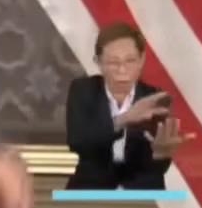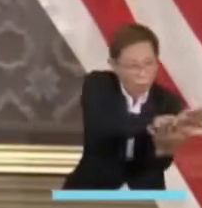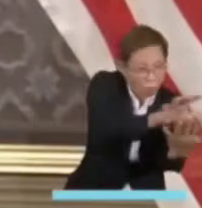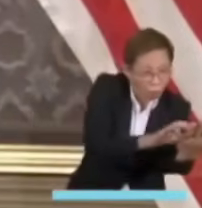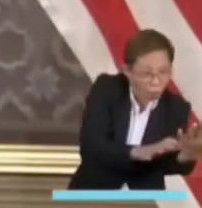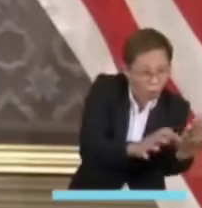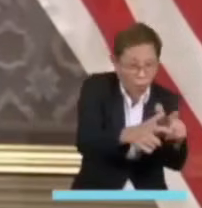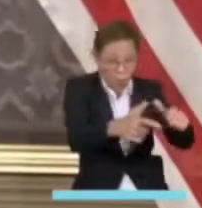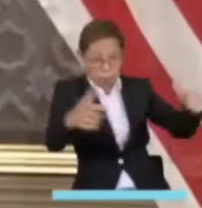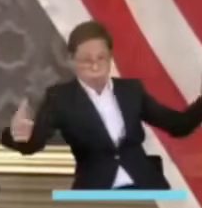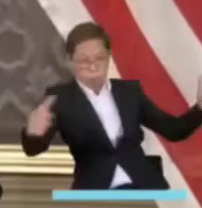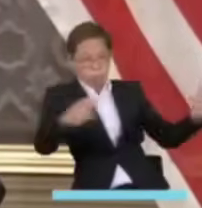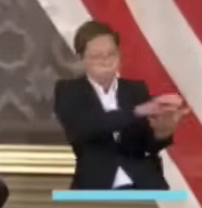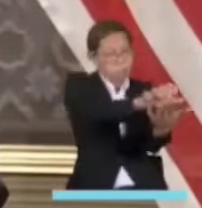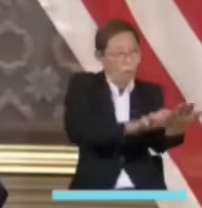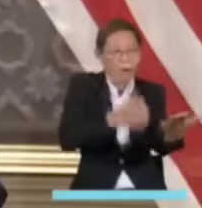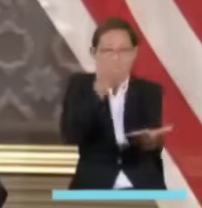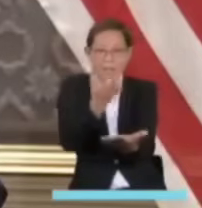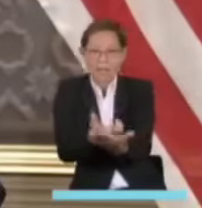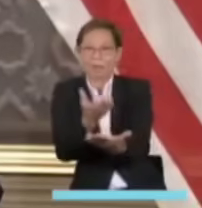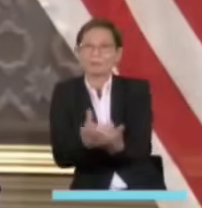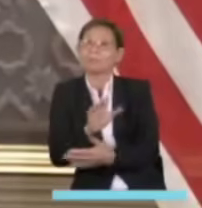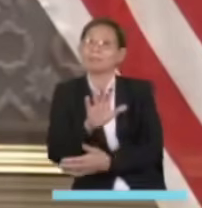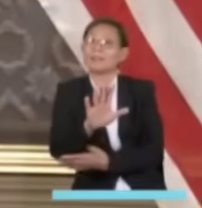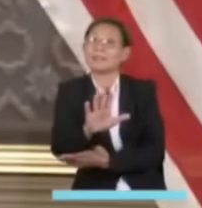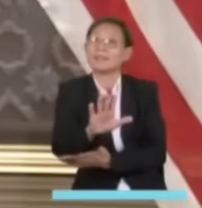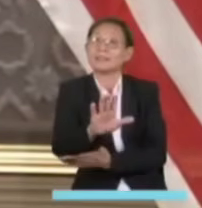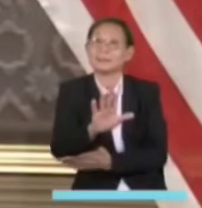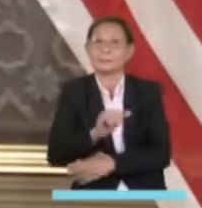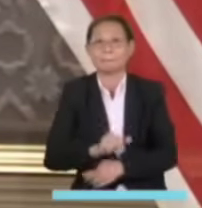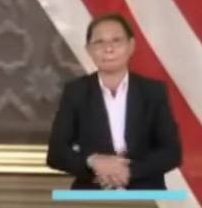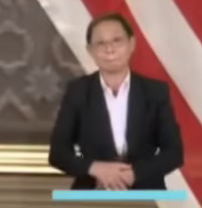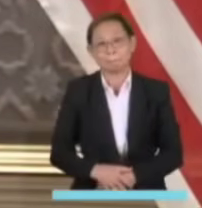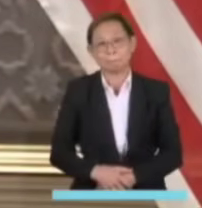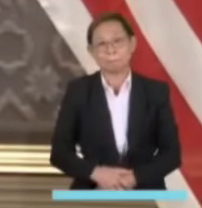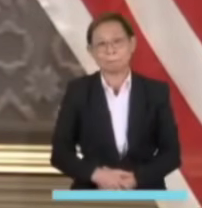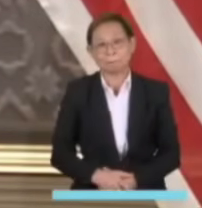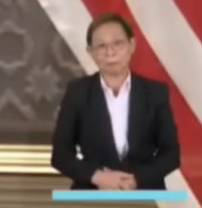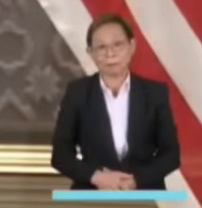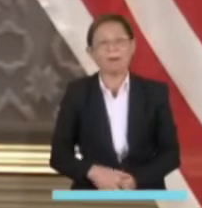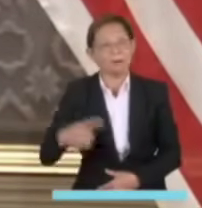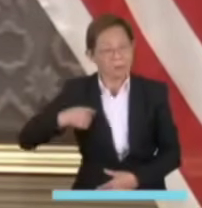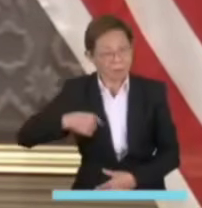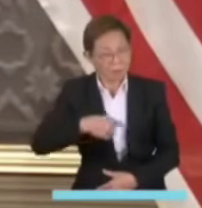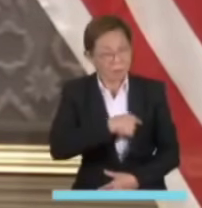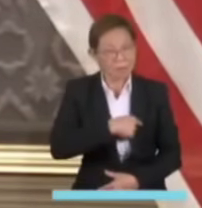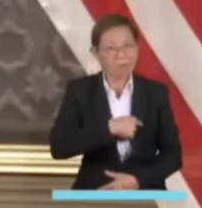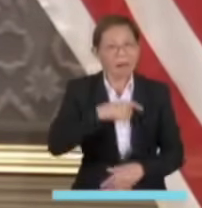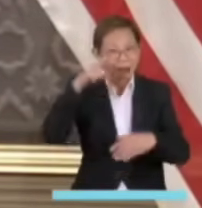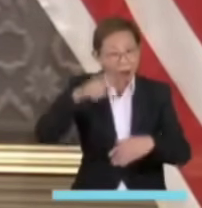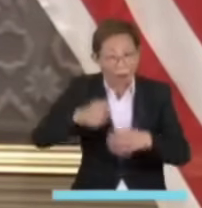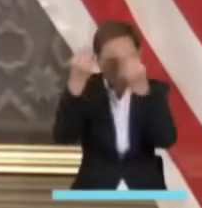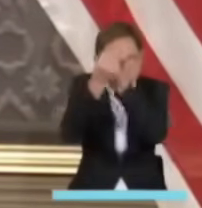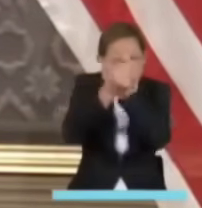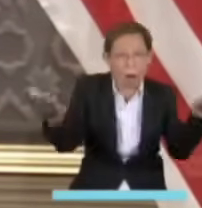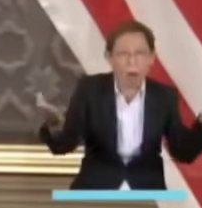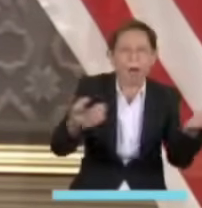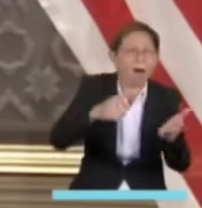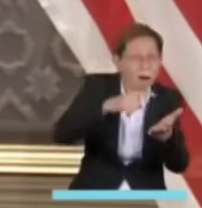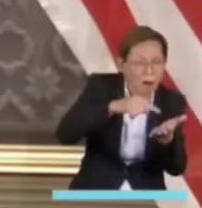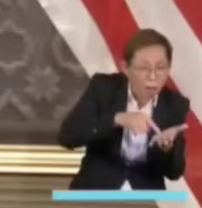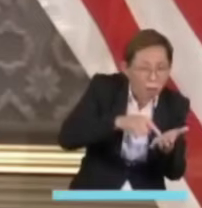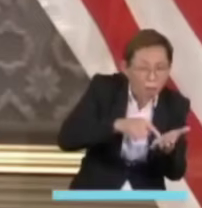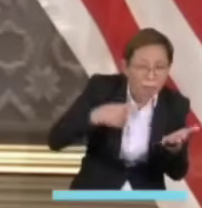kerangka besar ekonomi madani. Sebab itu kita harus rungkai apa-apa